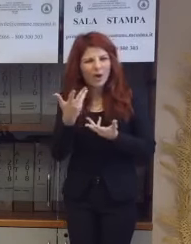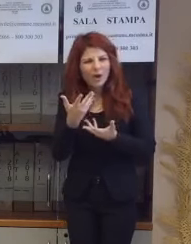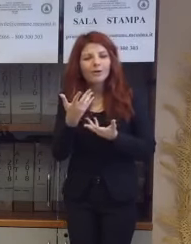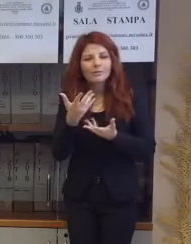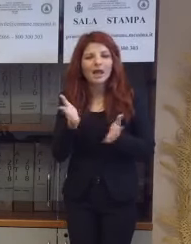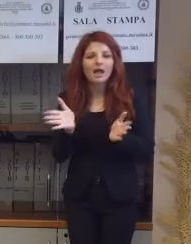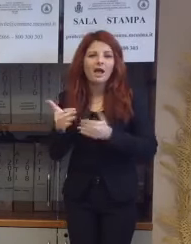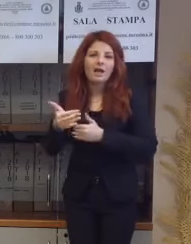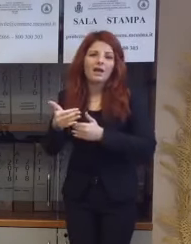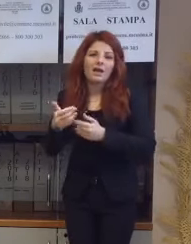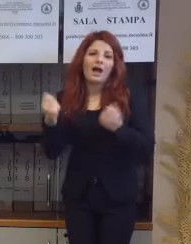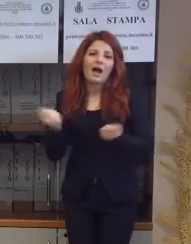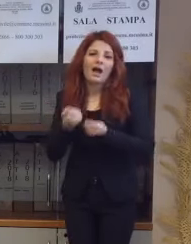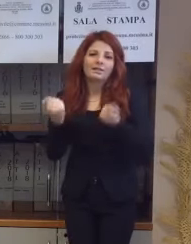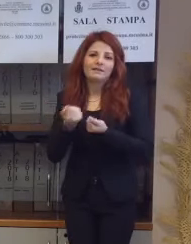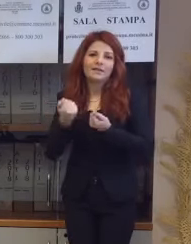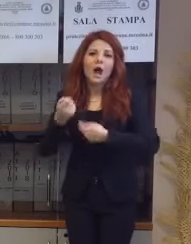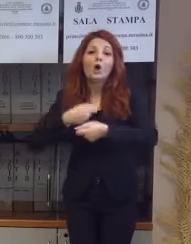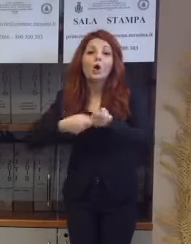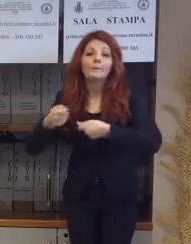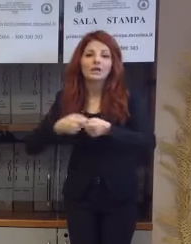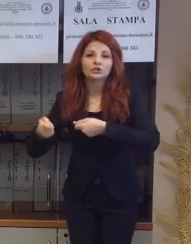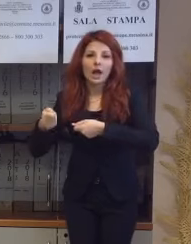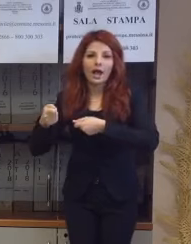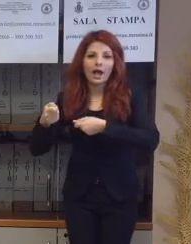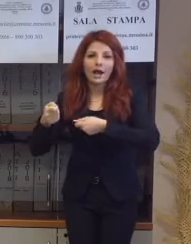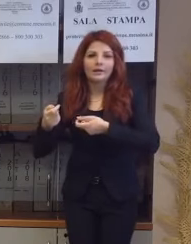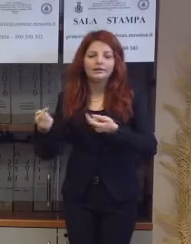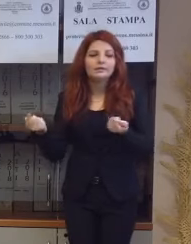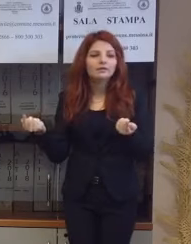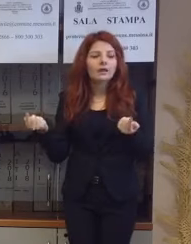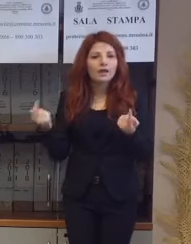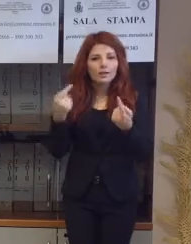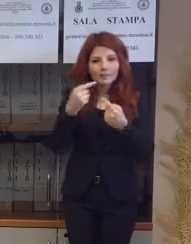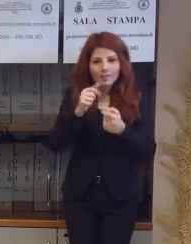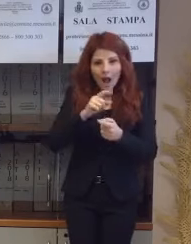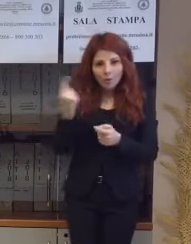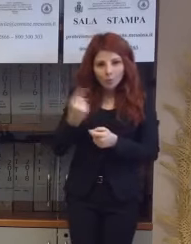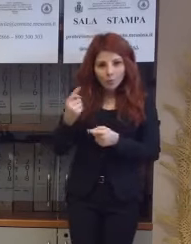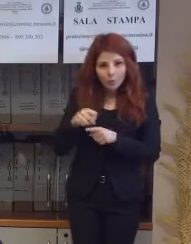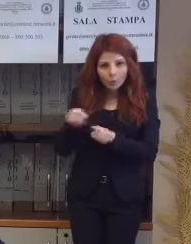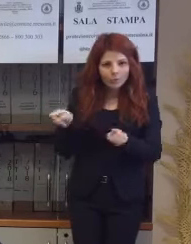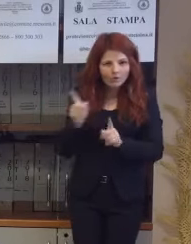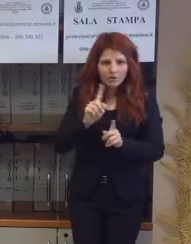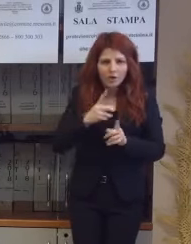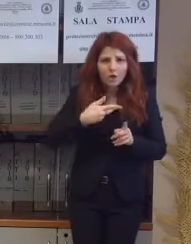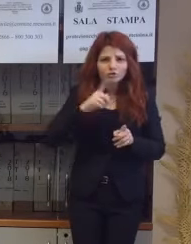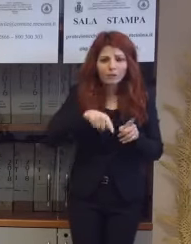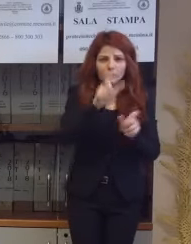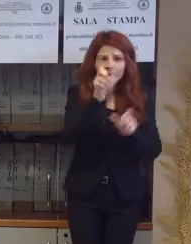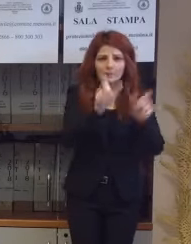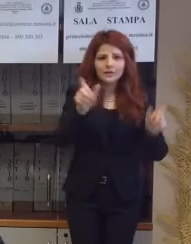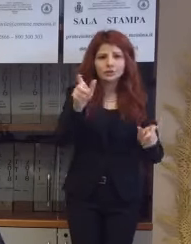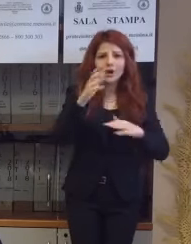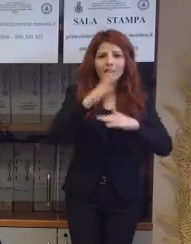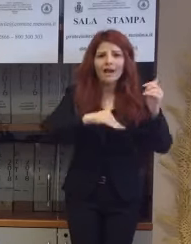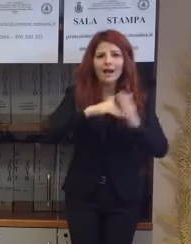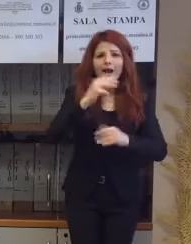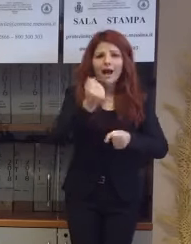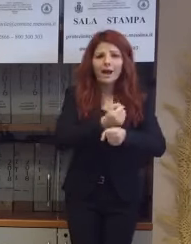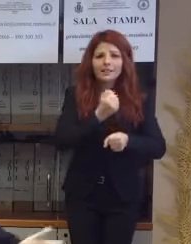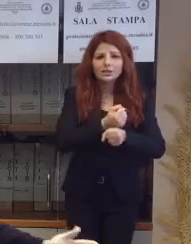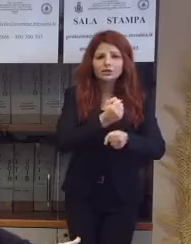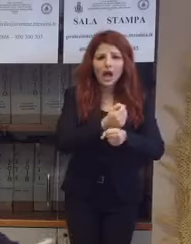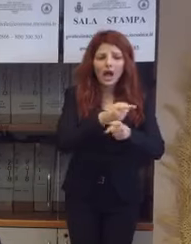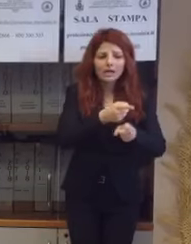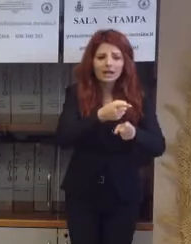altre categorie che fanno? Cioè, perché l'avete dimenticati? Perché non possono usufruire del credito d'imposta? Io vi dico che anche